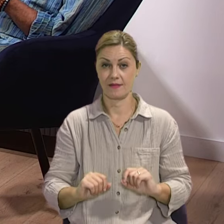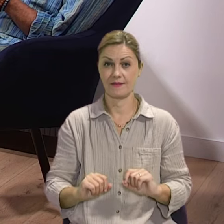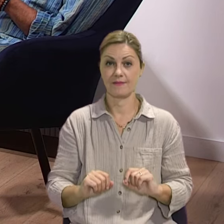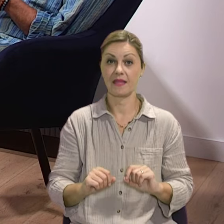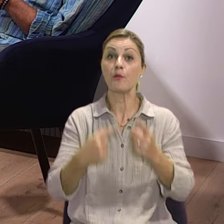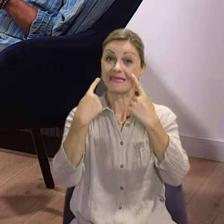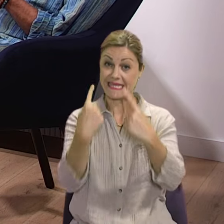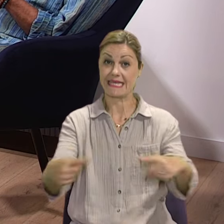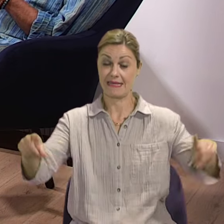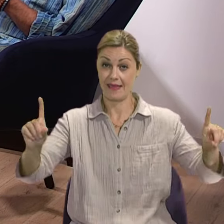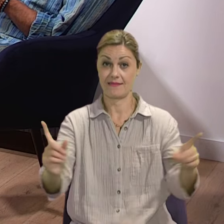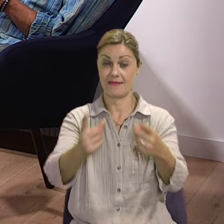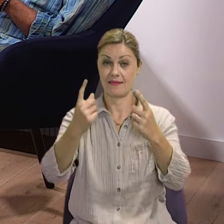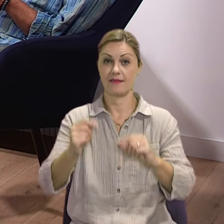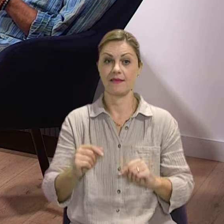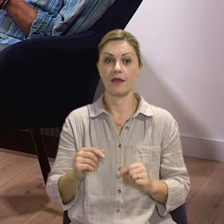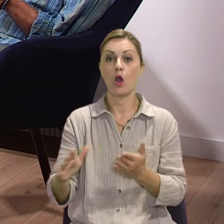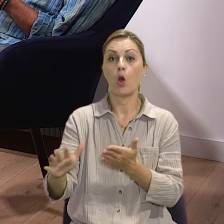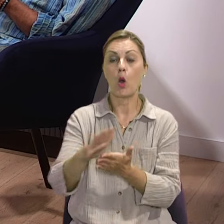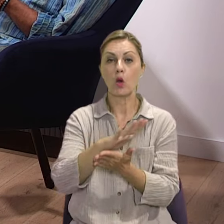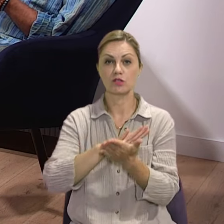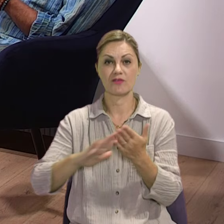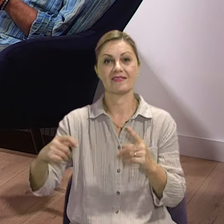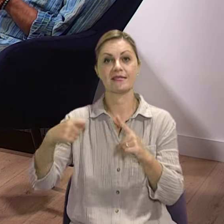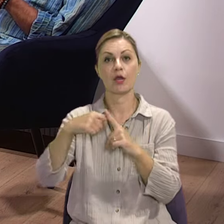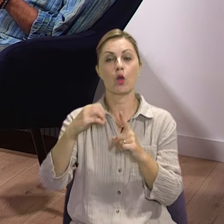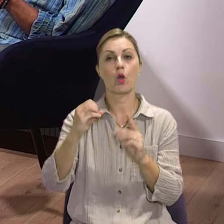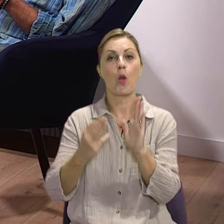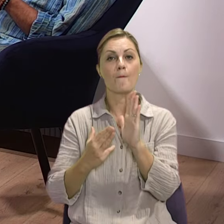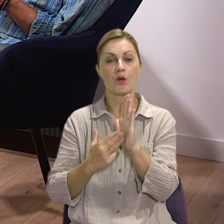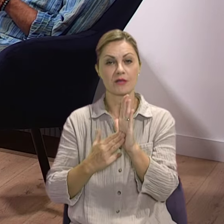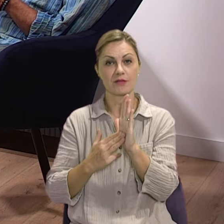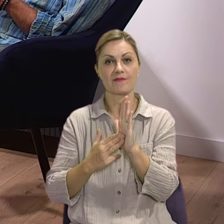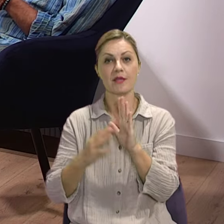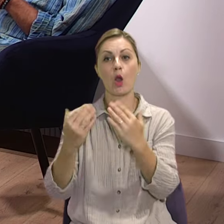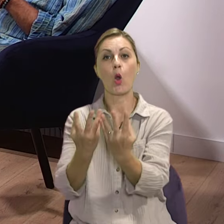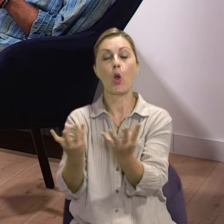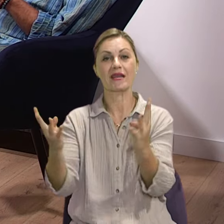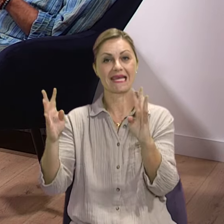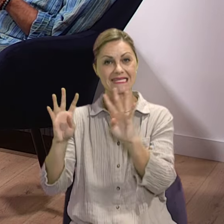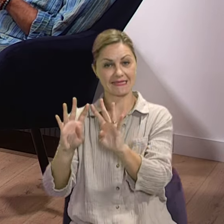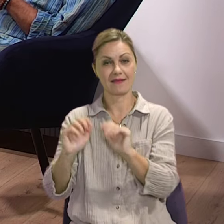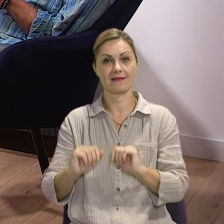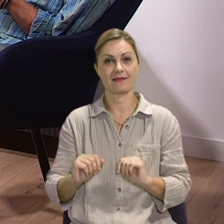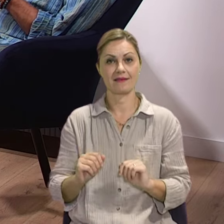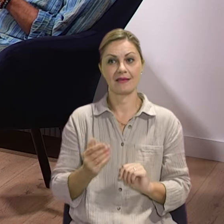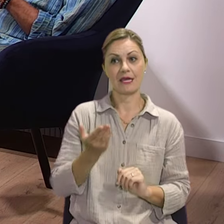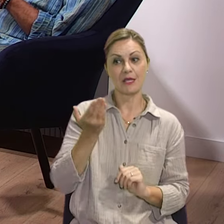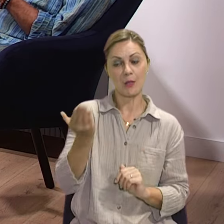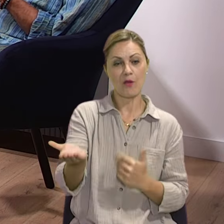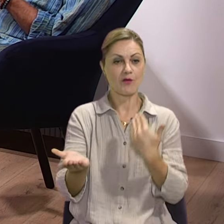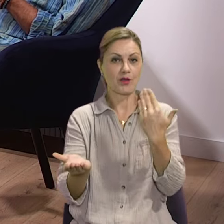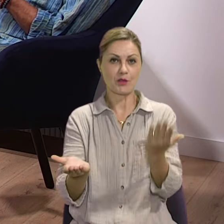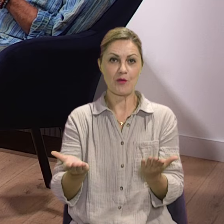događanja kulturi. Osnovali ste komorni orkestar, Ivo Tijardović. Jesmo. Pretpostavljam da vas to